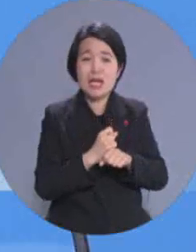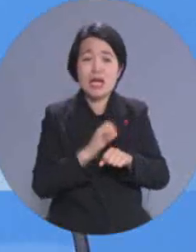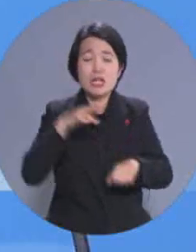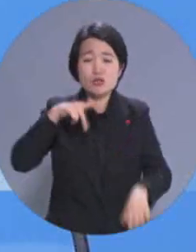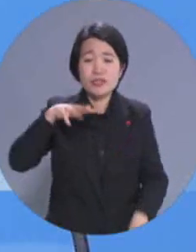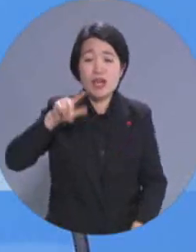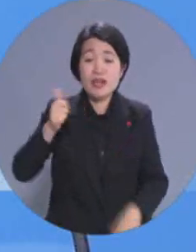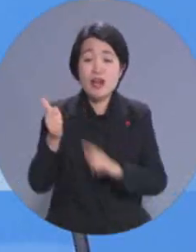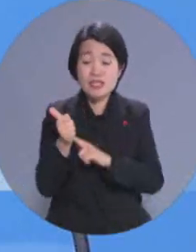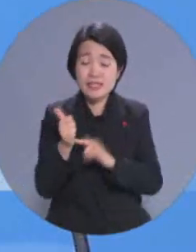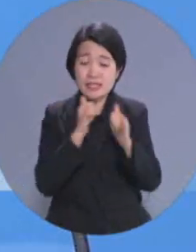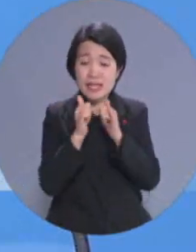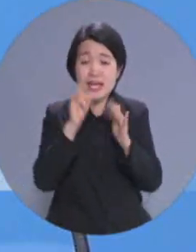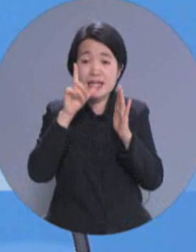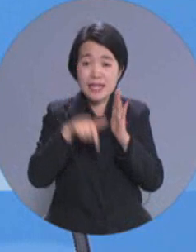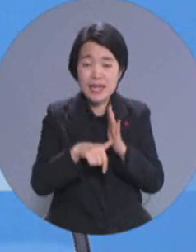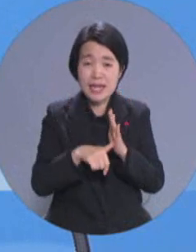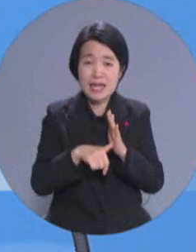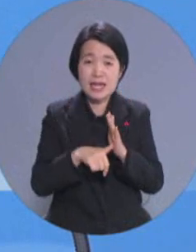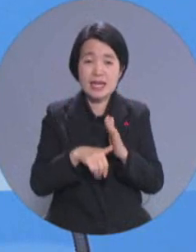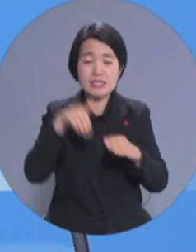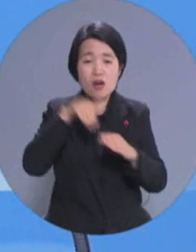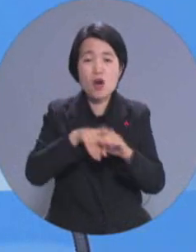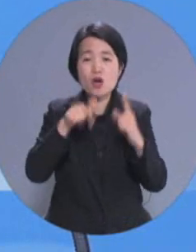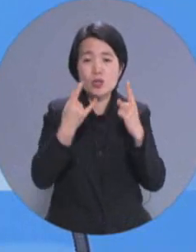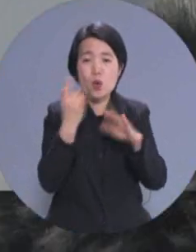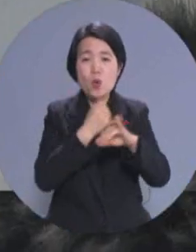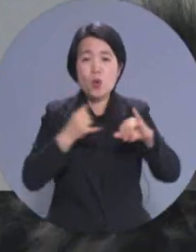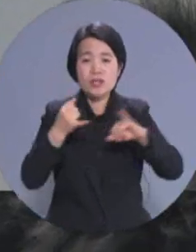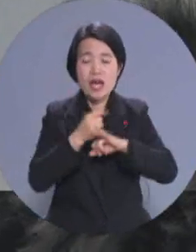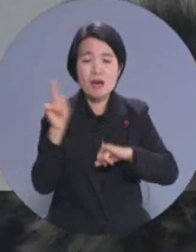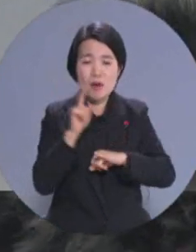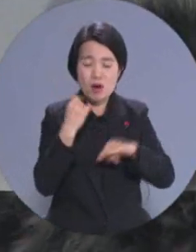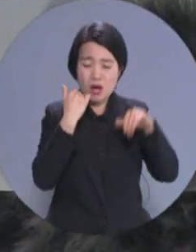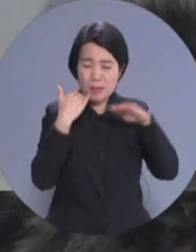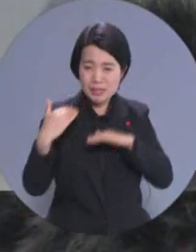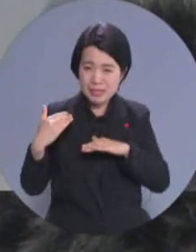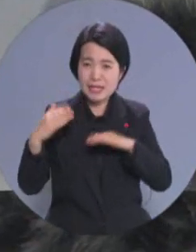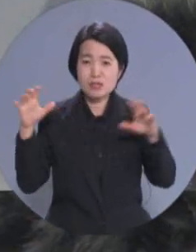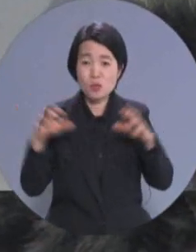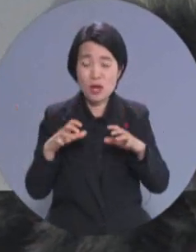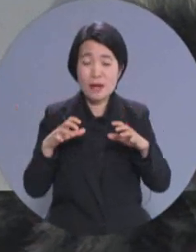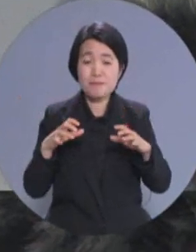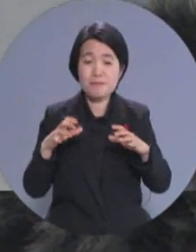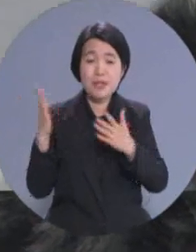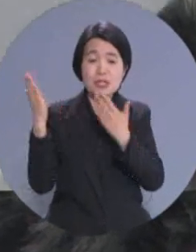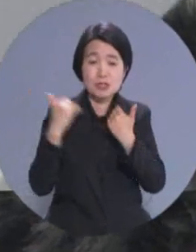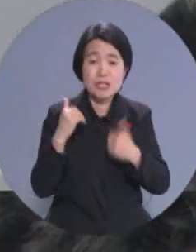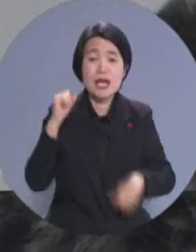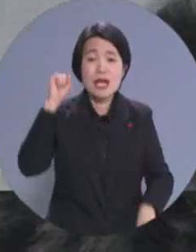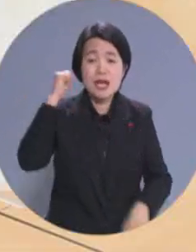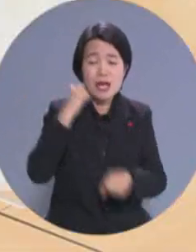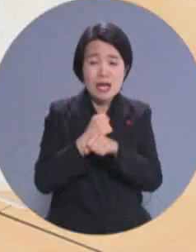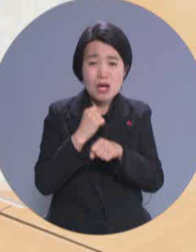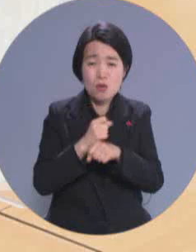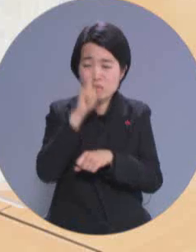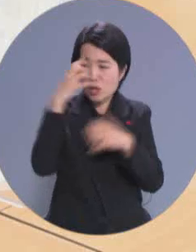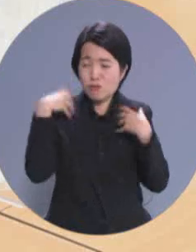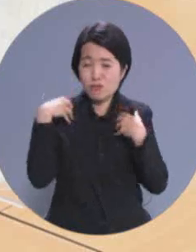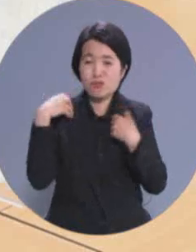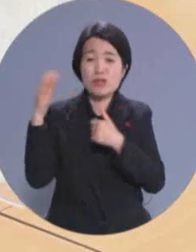오늘 기자 회견을 통해 선거 1호 공약으로 복합 해양 레저 관광도시 육성을 내걸고 정부 차원의 지원을